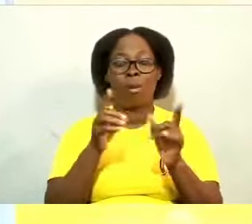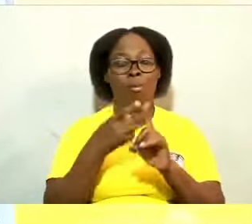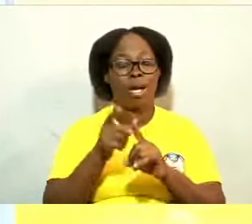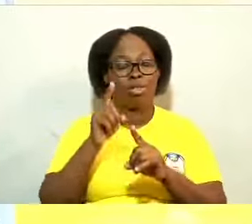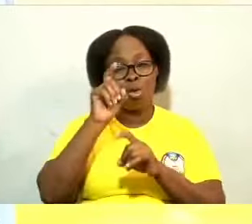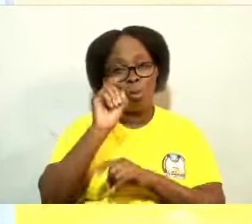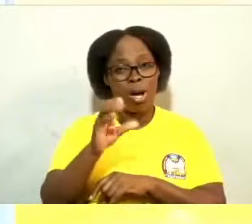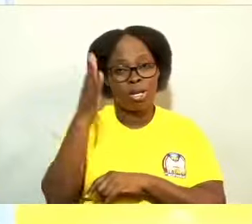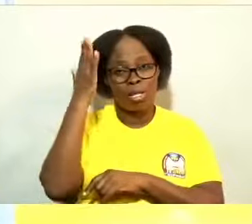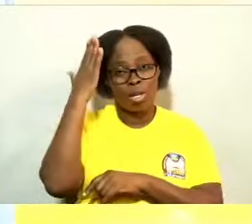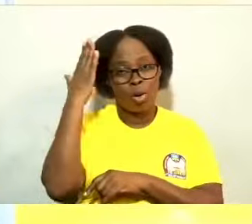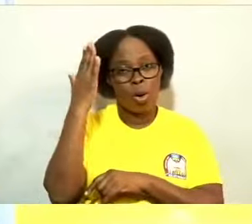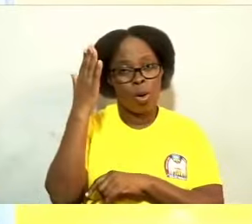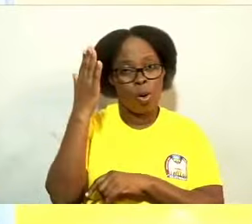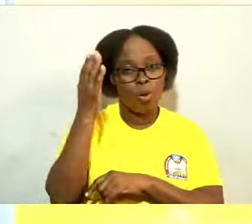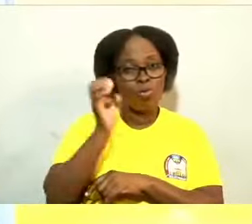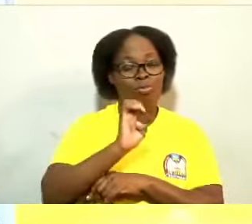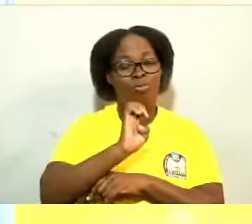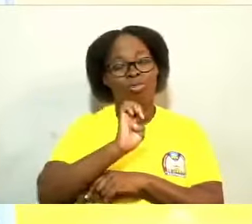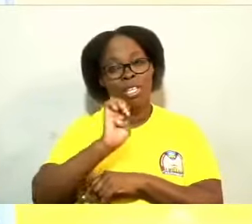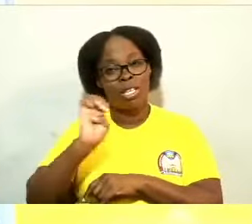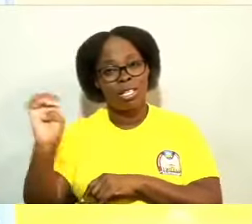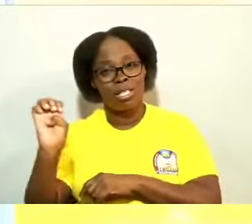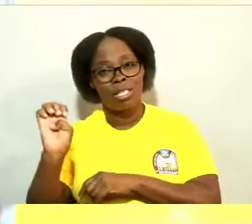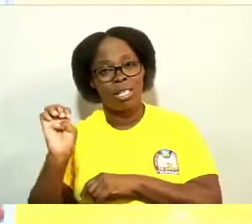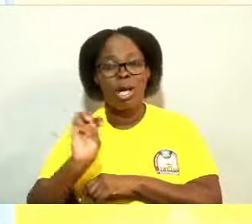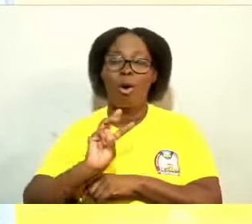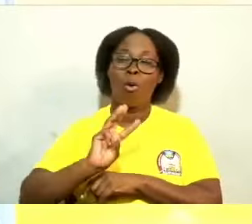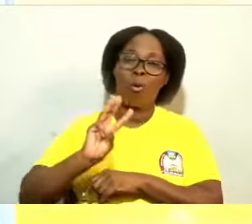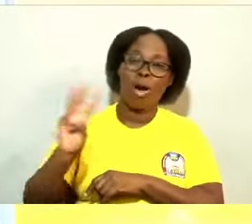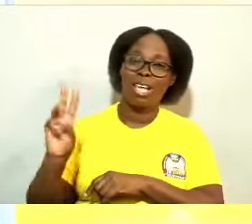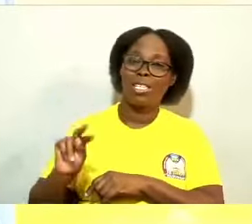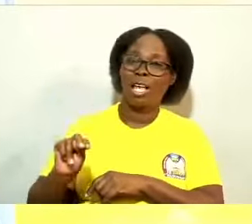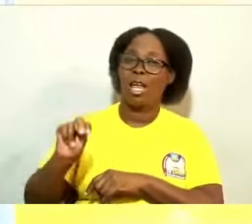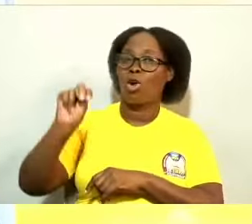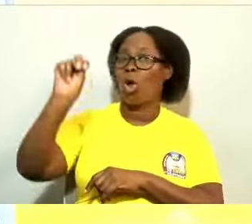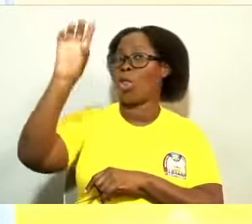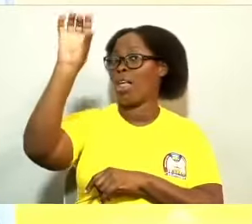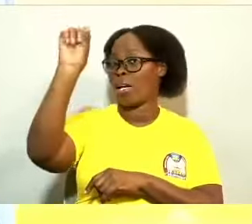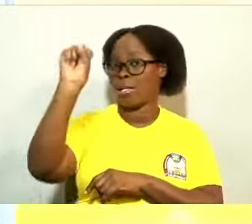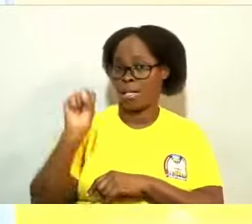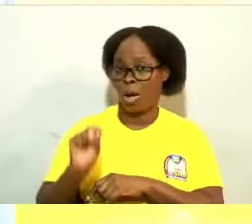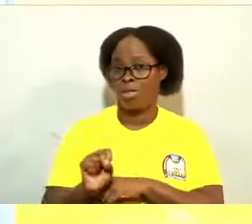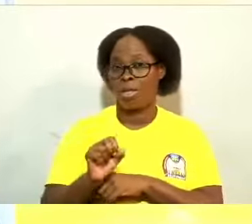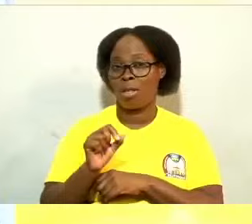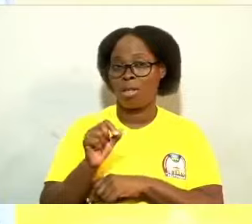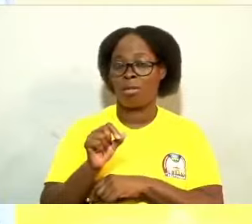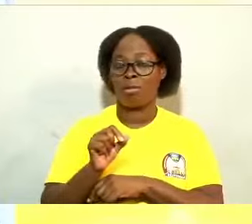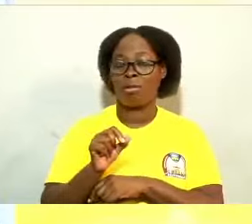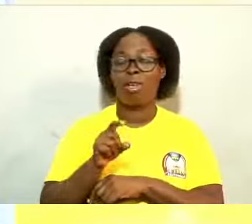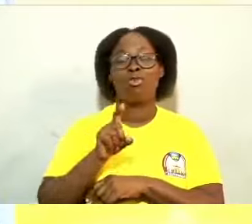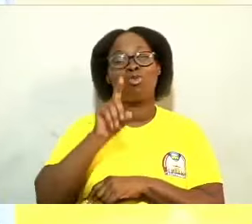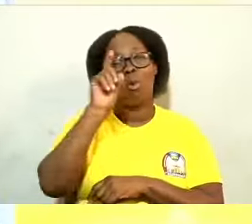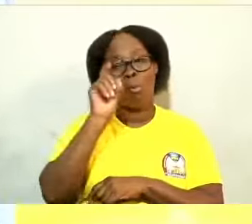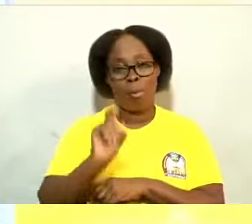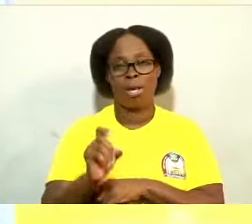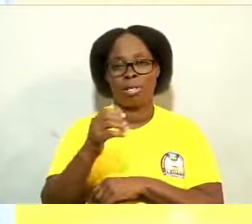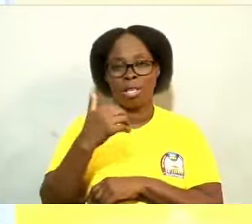mashariki, kaskazini, kusini, magharibi, lazima uwe na